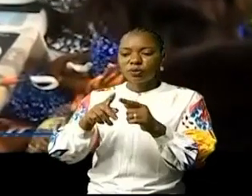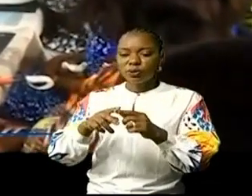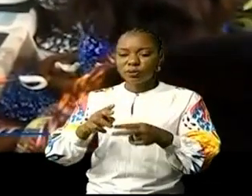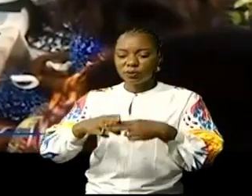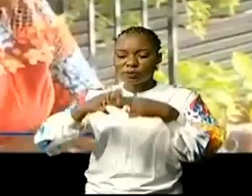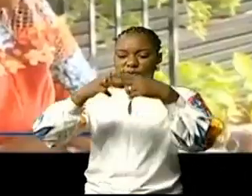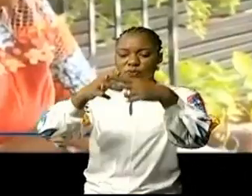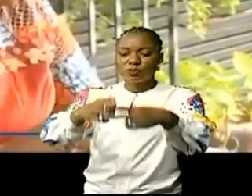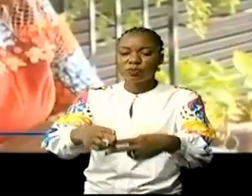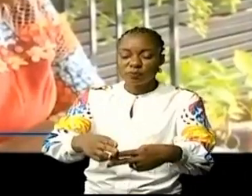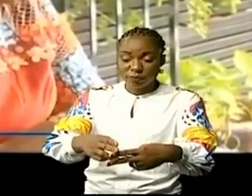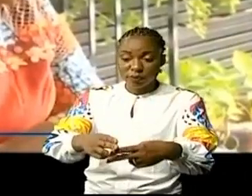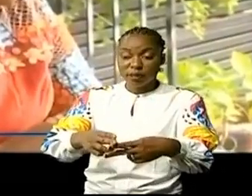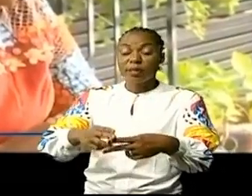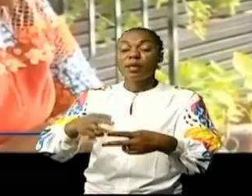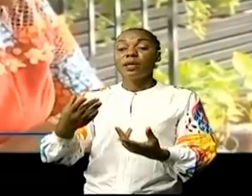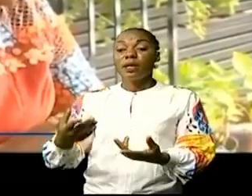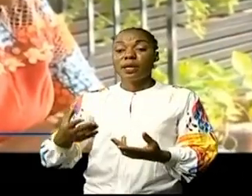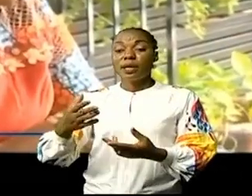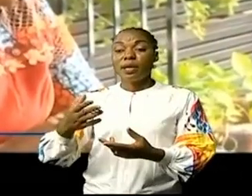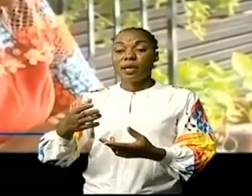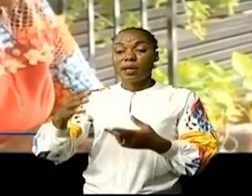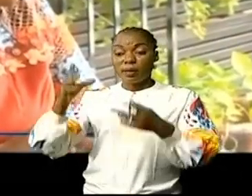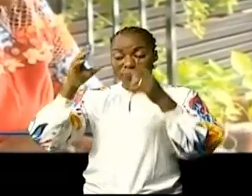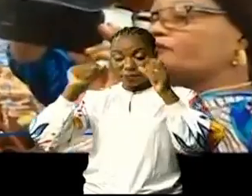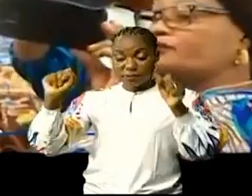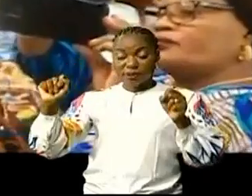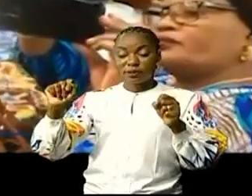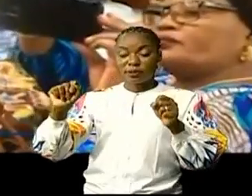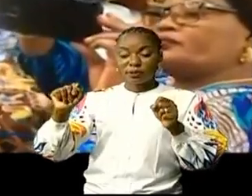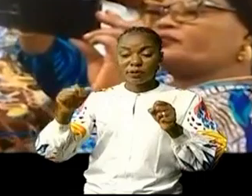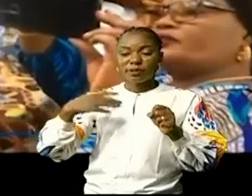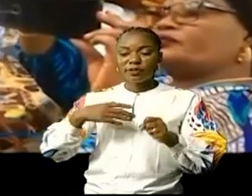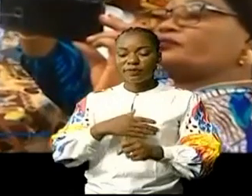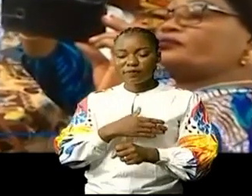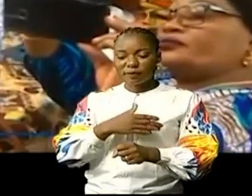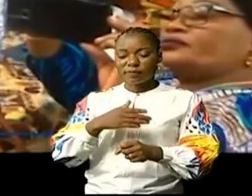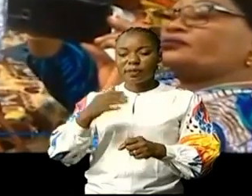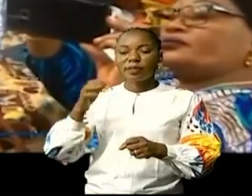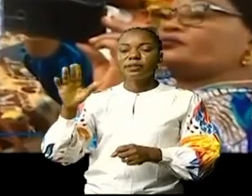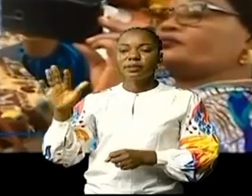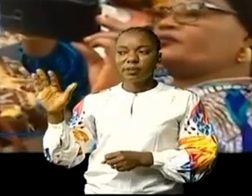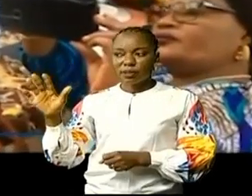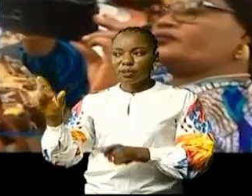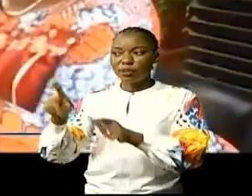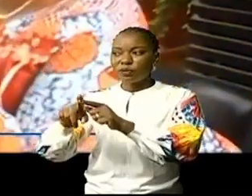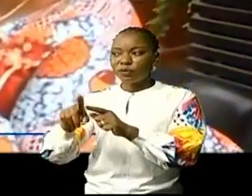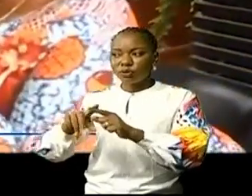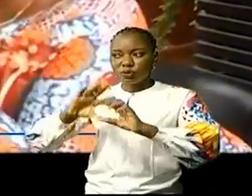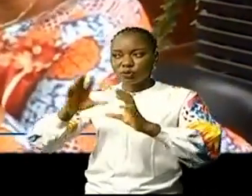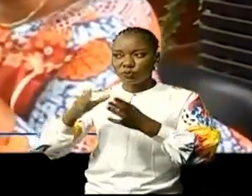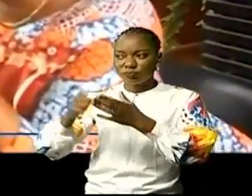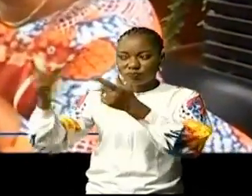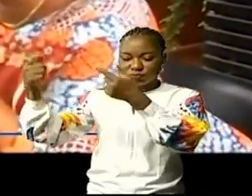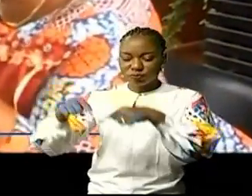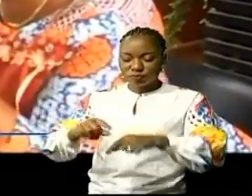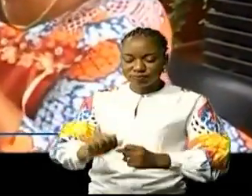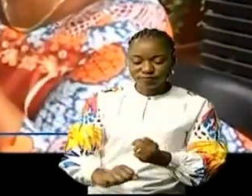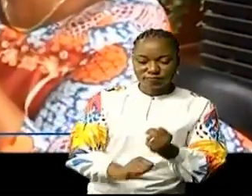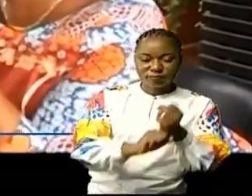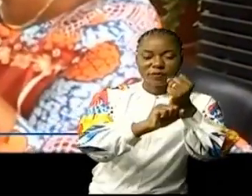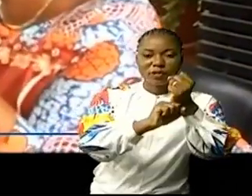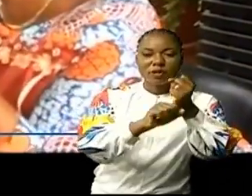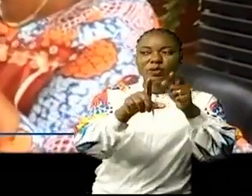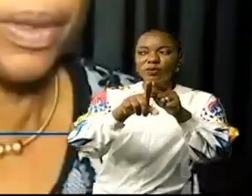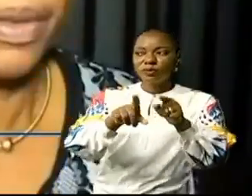à Kinshasa au Ebeka le 8 mars dernier et lui apporte leur soutien tous azimuts, comme l'exprime